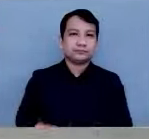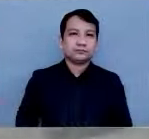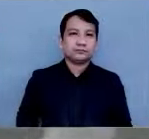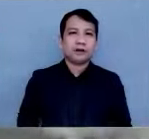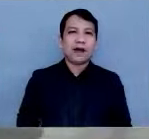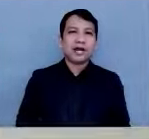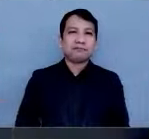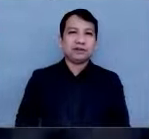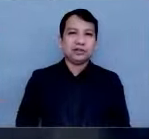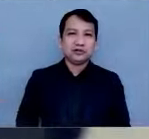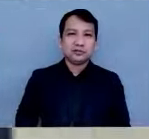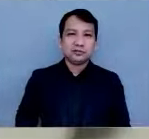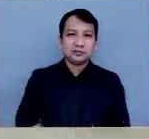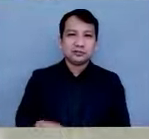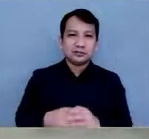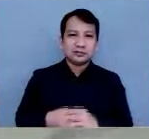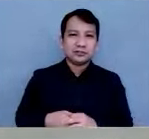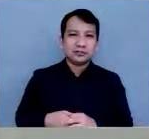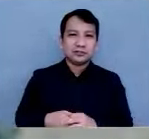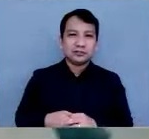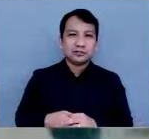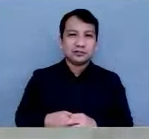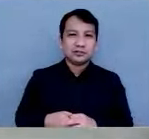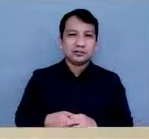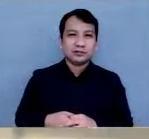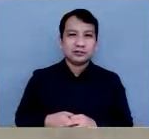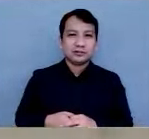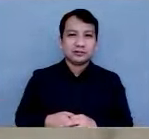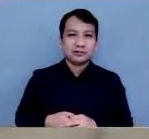Mula sa umpisa, yeah,